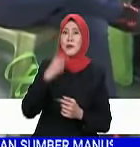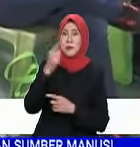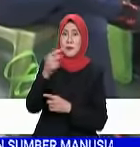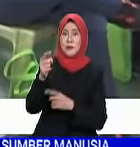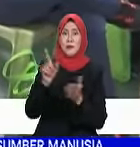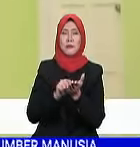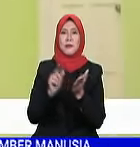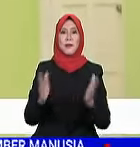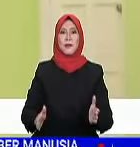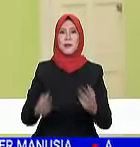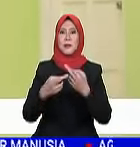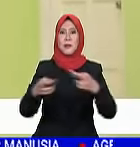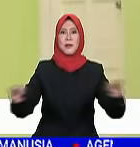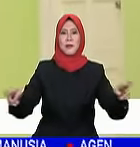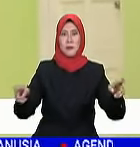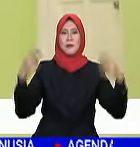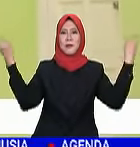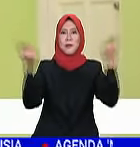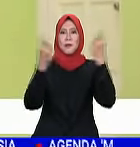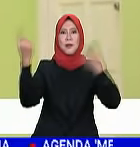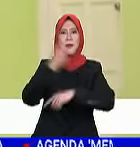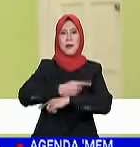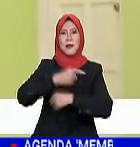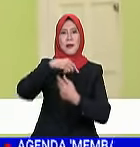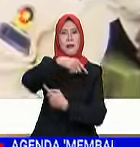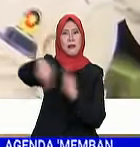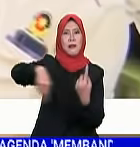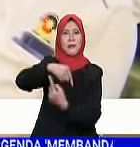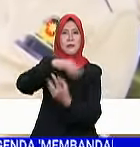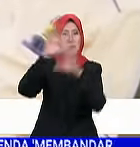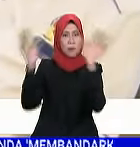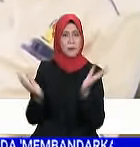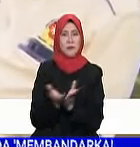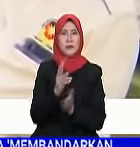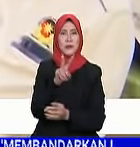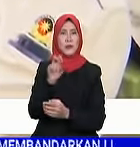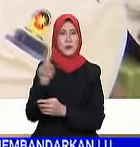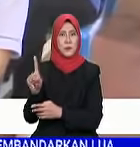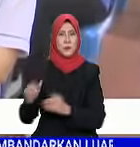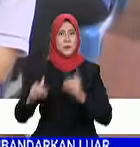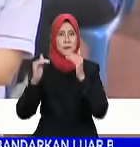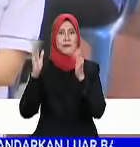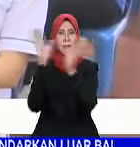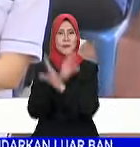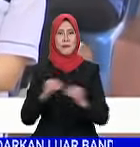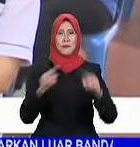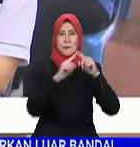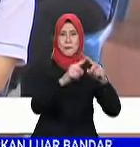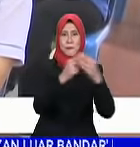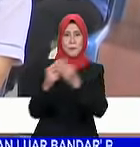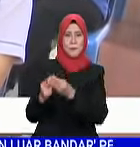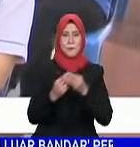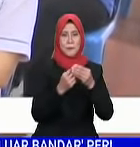sidang media selepas Majlis Perasmian Sambutan Hari Alam Sekitar Negara HAZN 2021 peringkat negeri Sarawak di Dewan